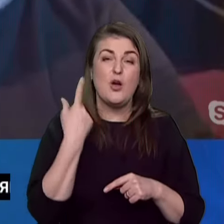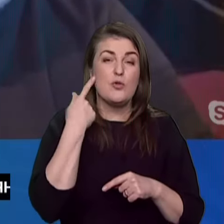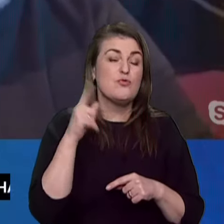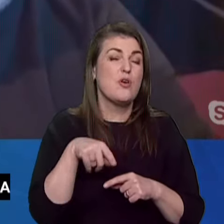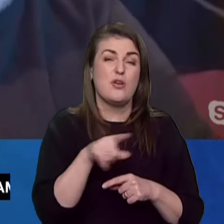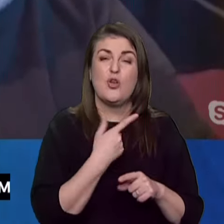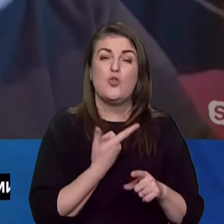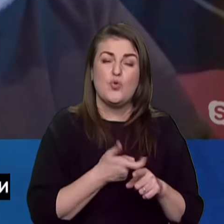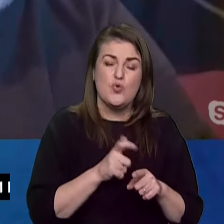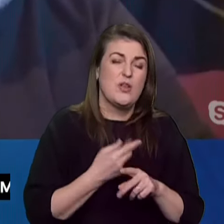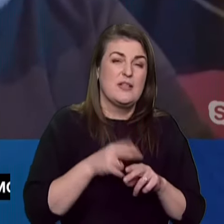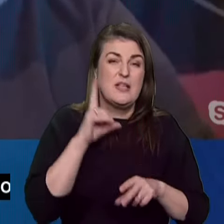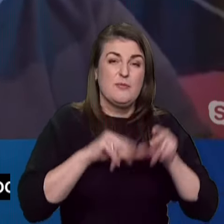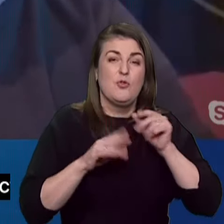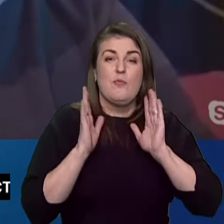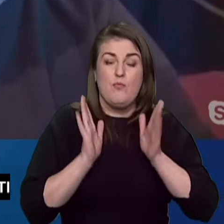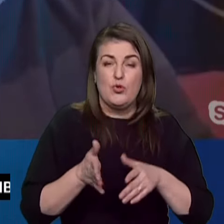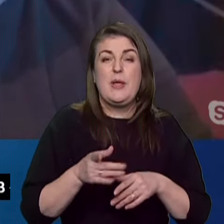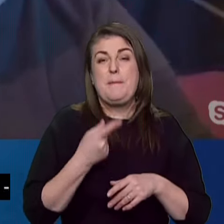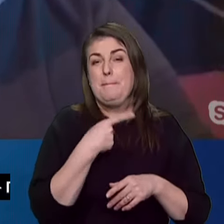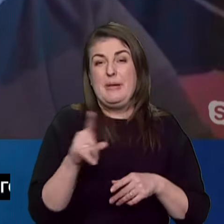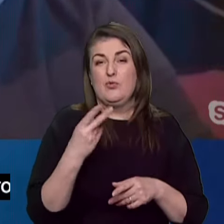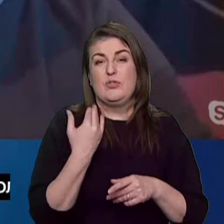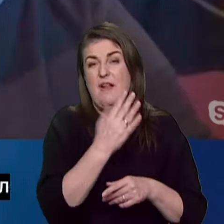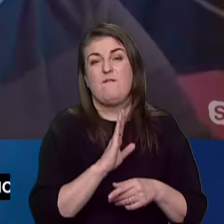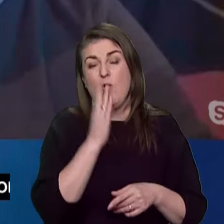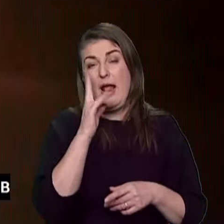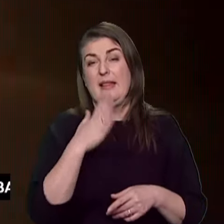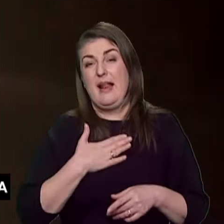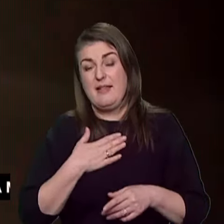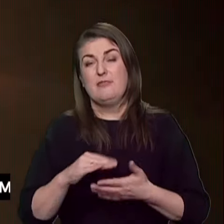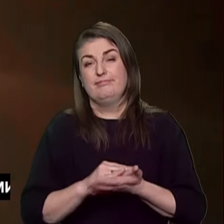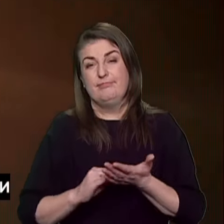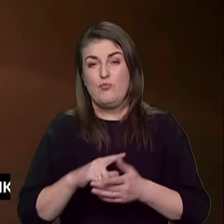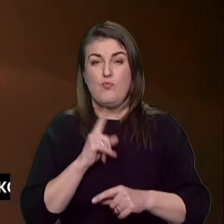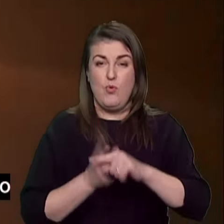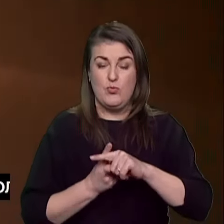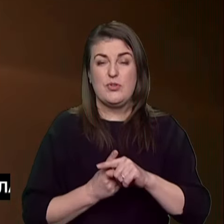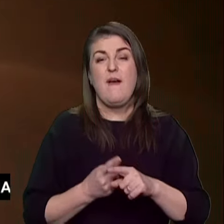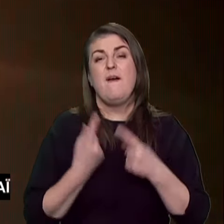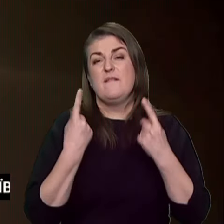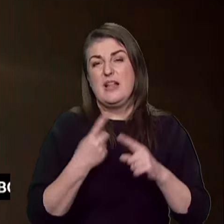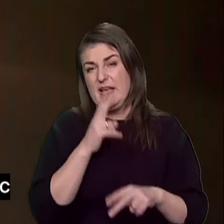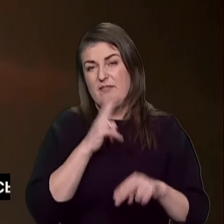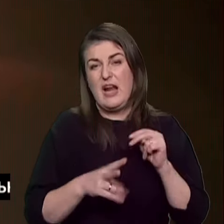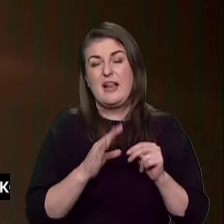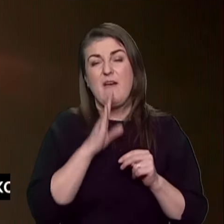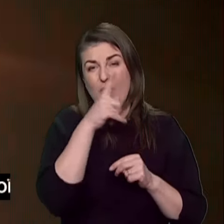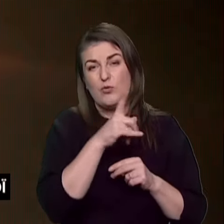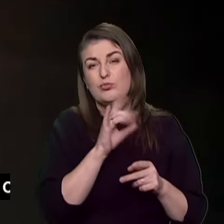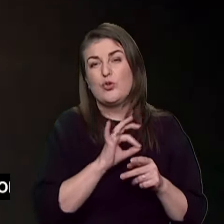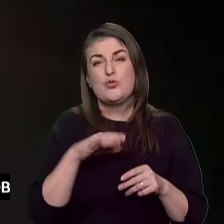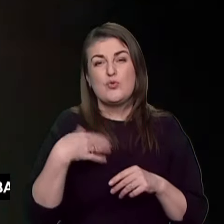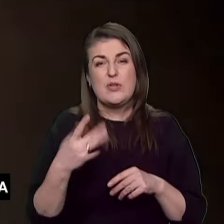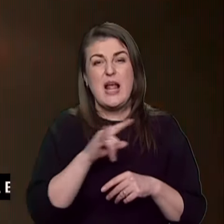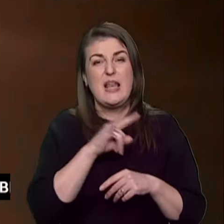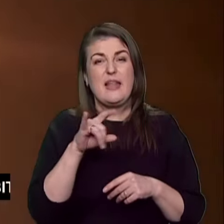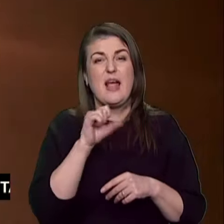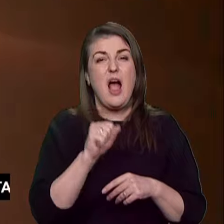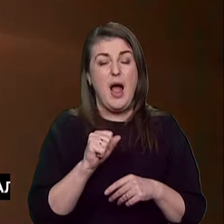і дуже на це сподіваюся, все-таки буде мінус для ворога, для нас знову плюс. Великі втрати для ворога, особливо, що стосується